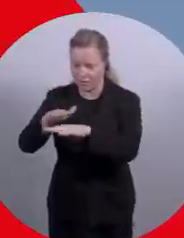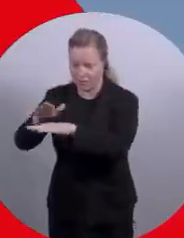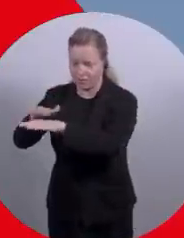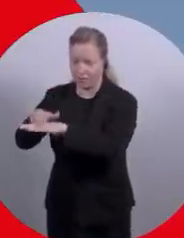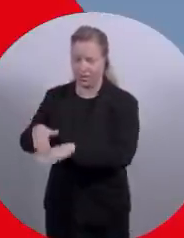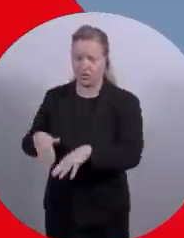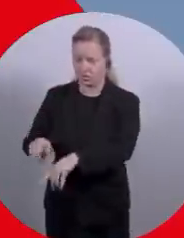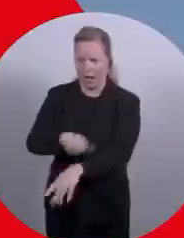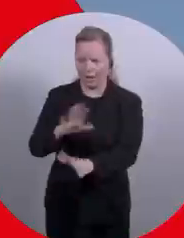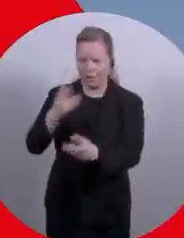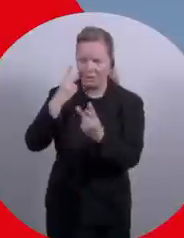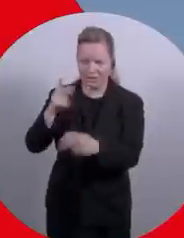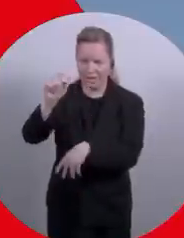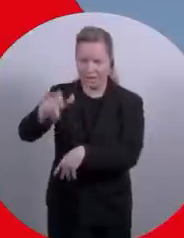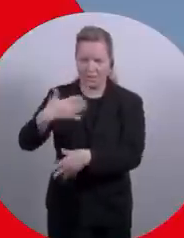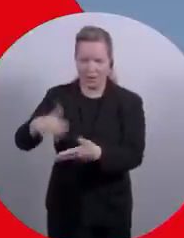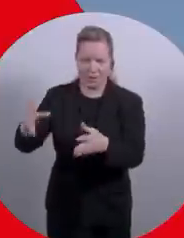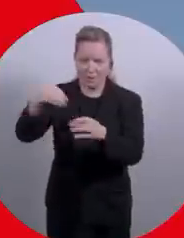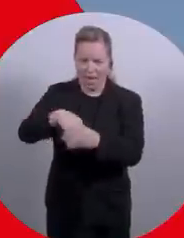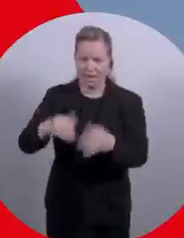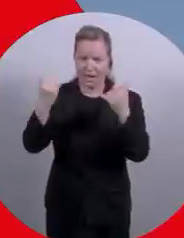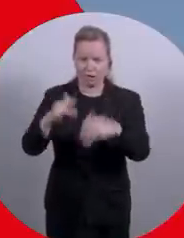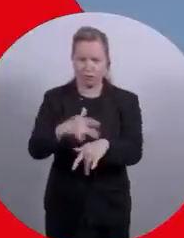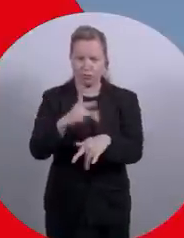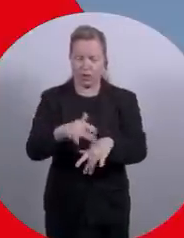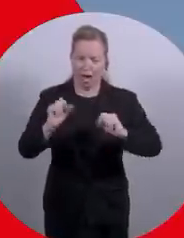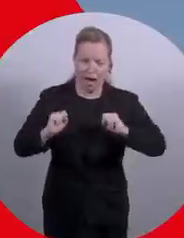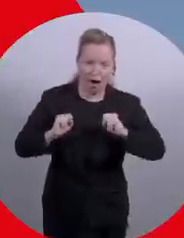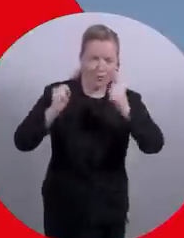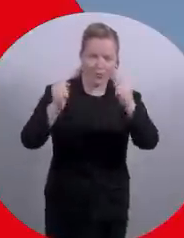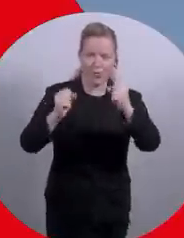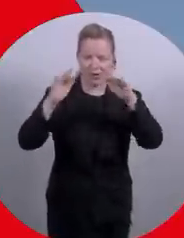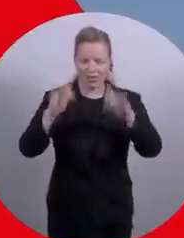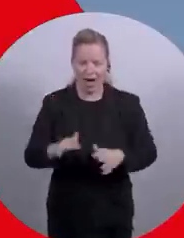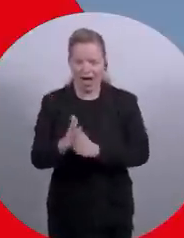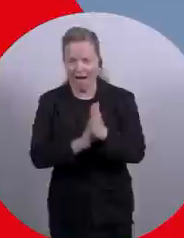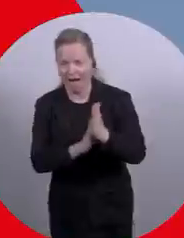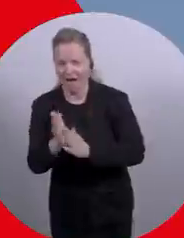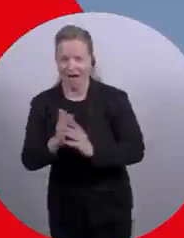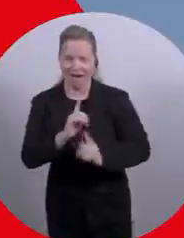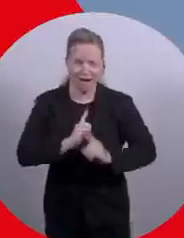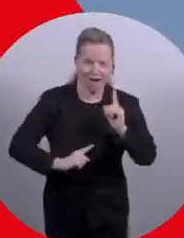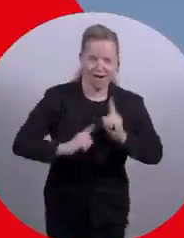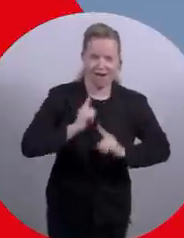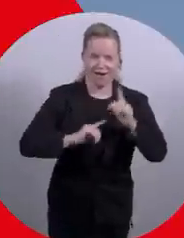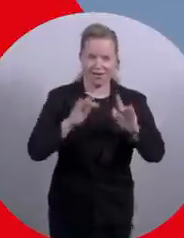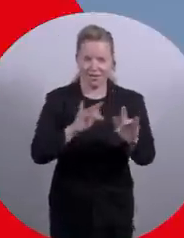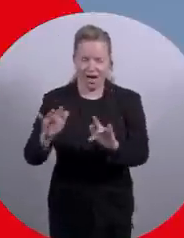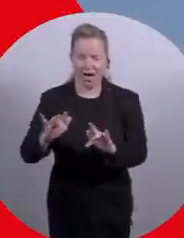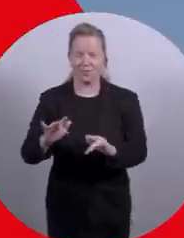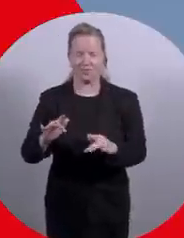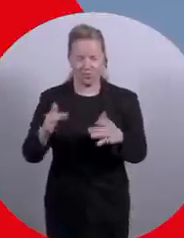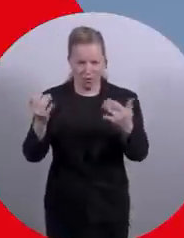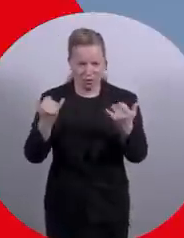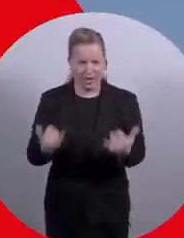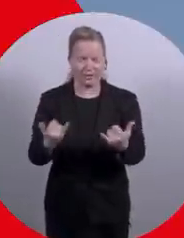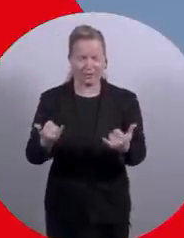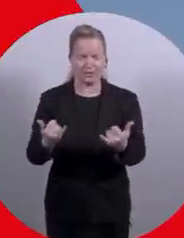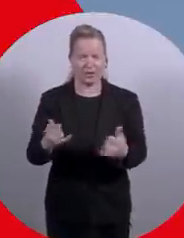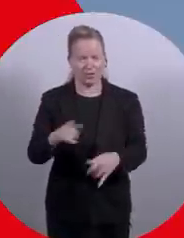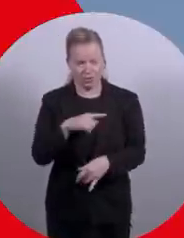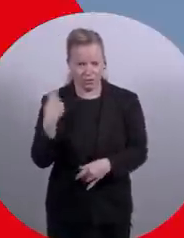spüren dass es ihren Aufbruch gibt das ist hier Enthusiasmus gibt dass sie etwas bewegt und was wurde dieser Partei und für uns geht's jetzt rum